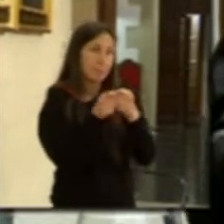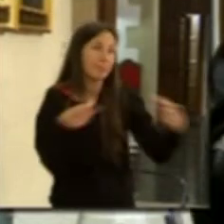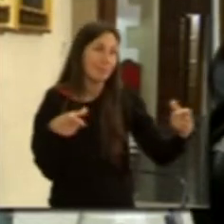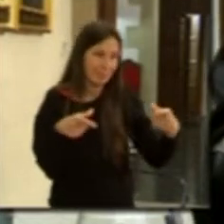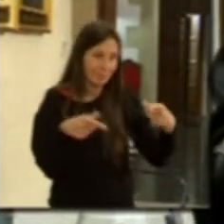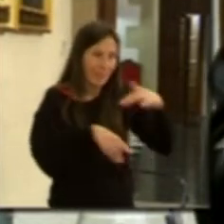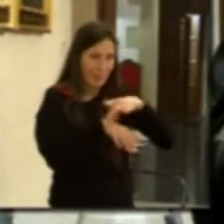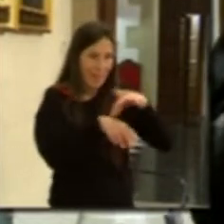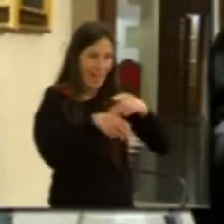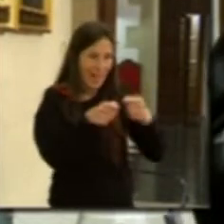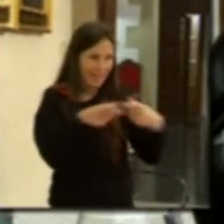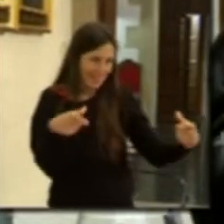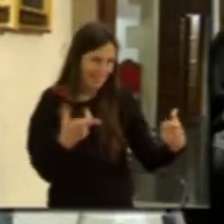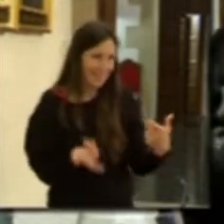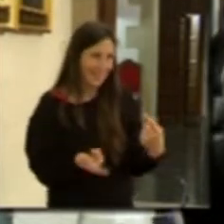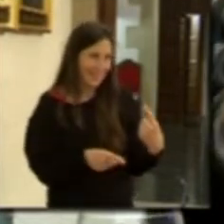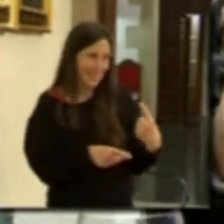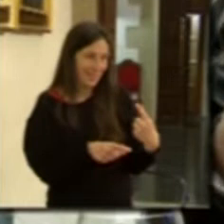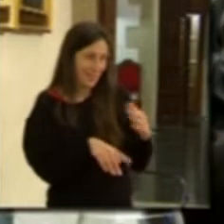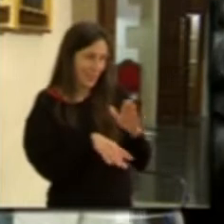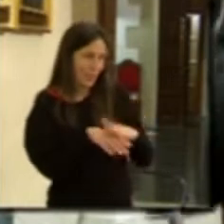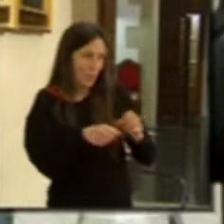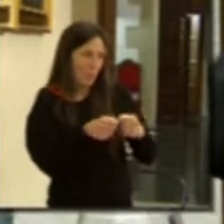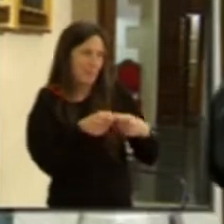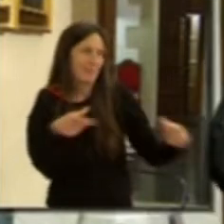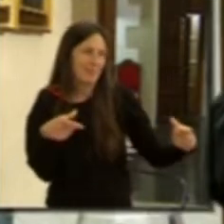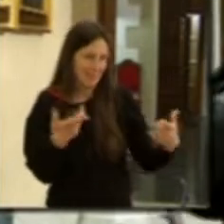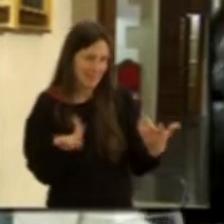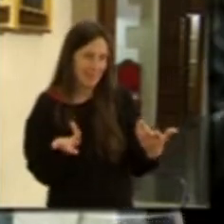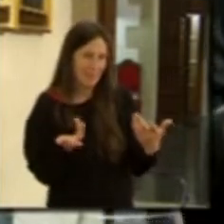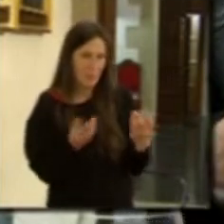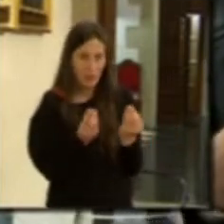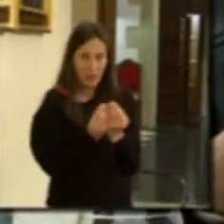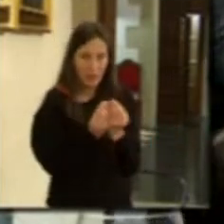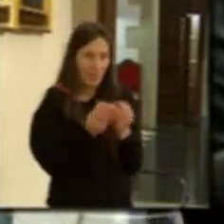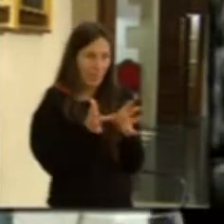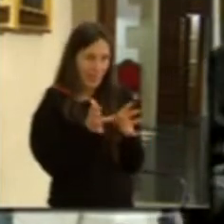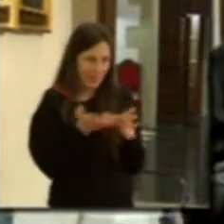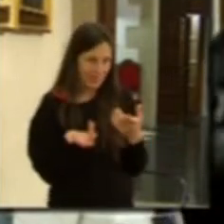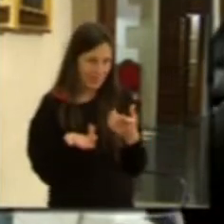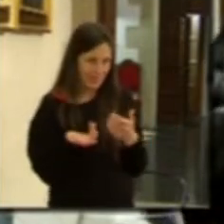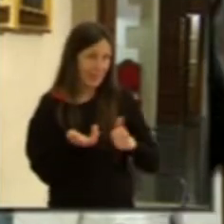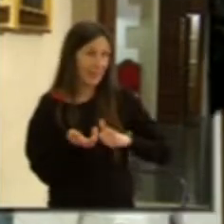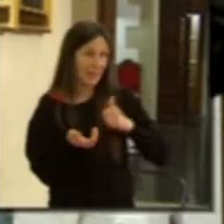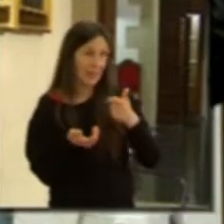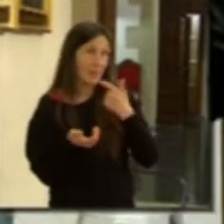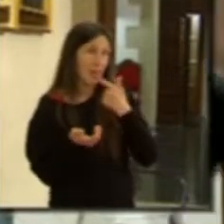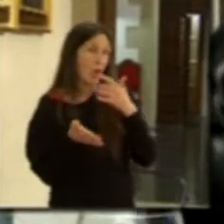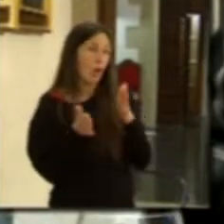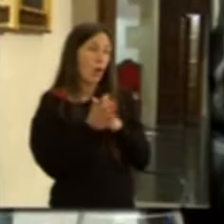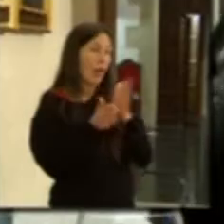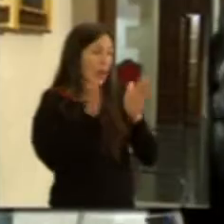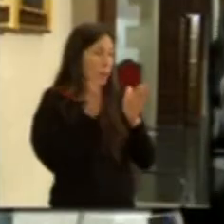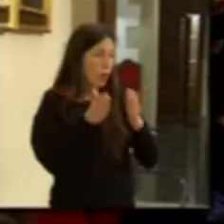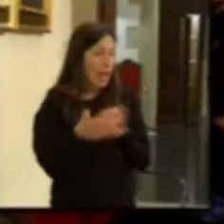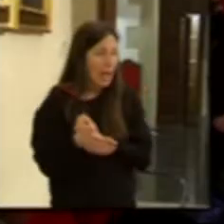aquesta no distància és el que provoca que la pandèmia tingui èxit. Juntament amb èpoques de fam, juntament amb conflictes